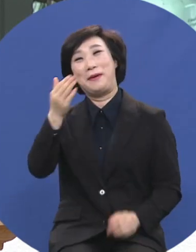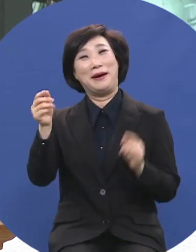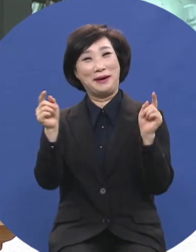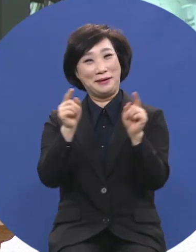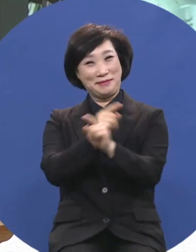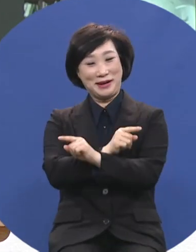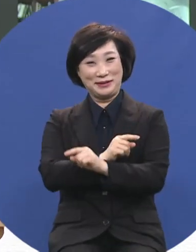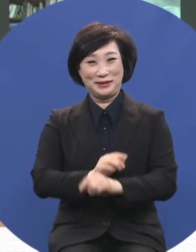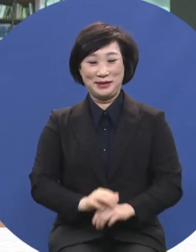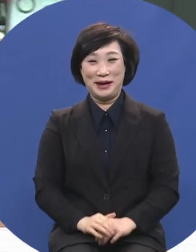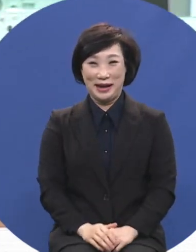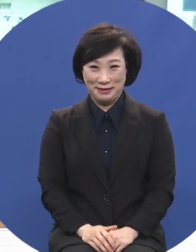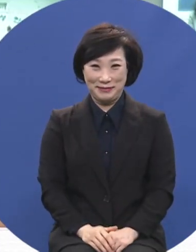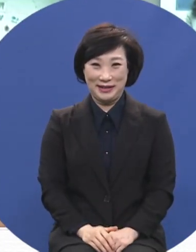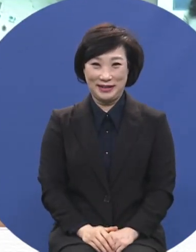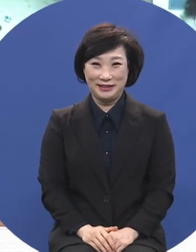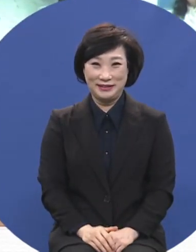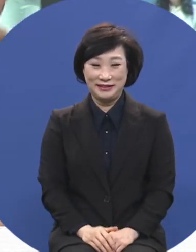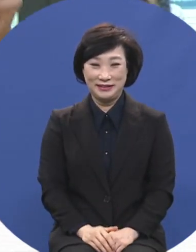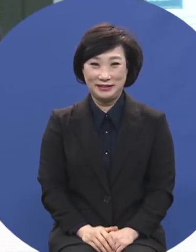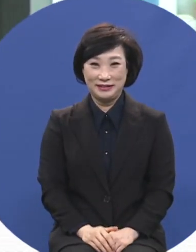되고